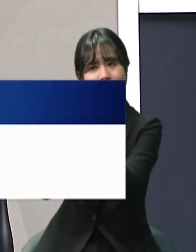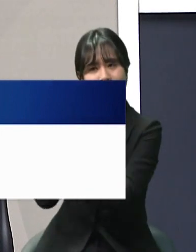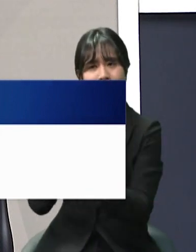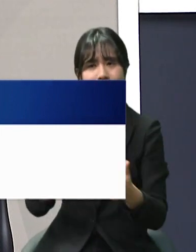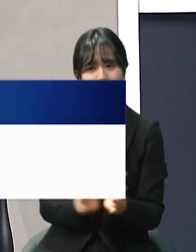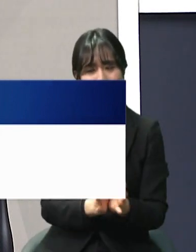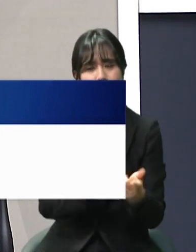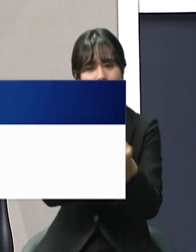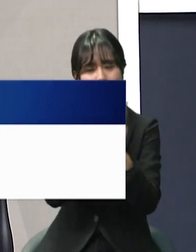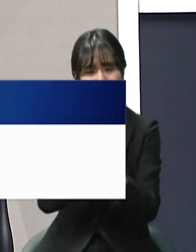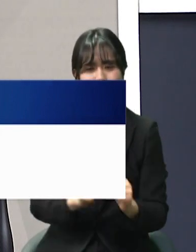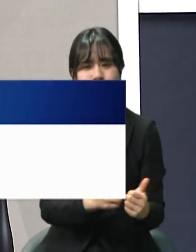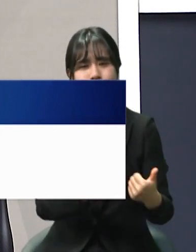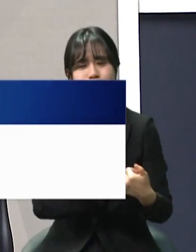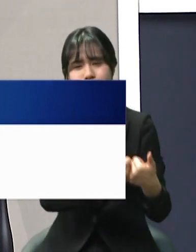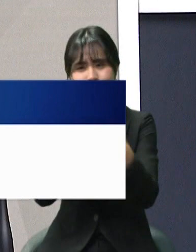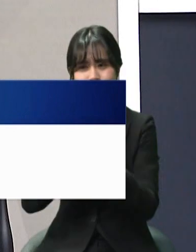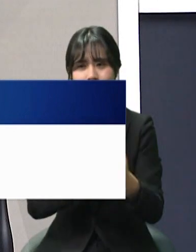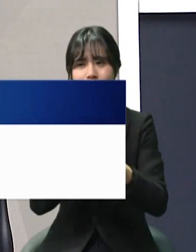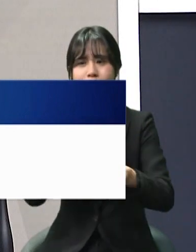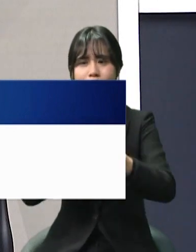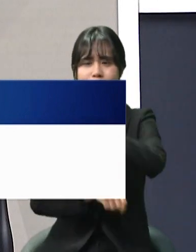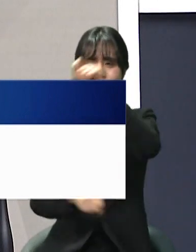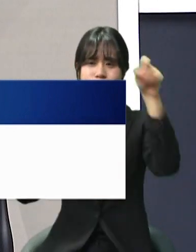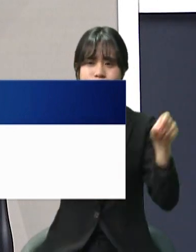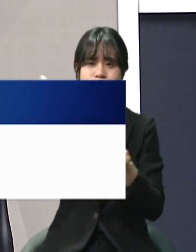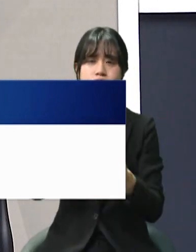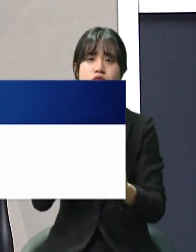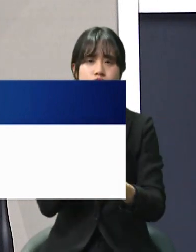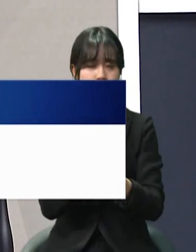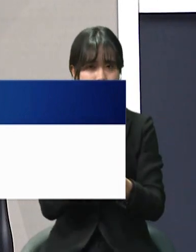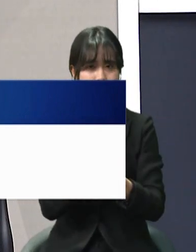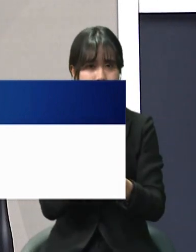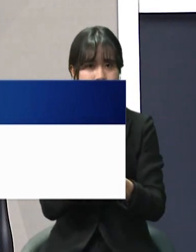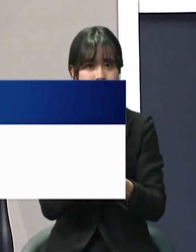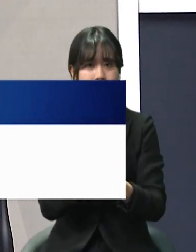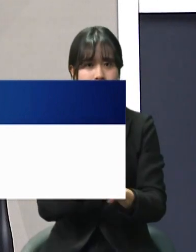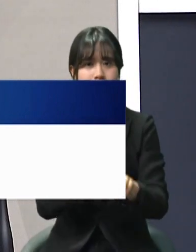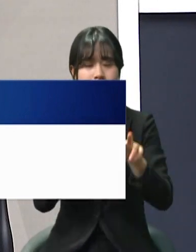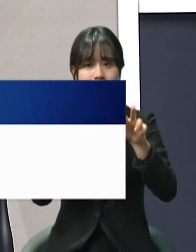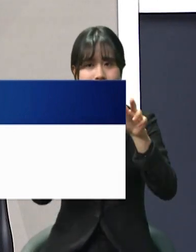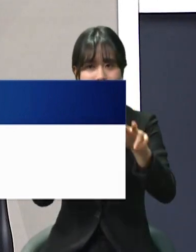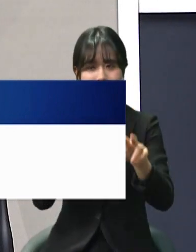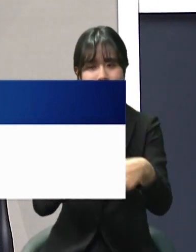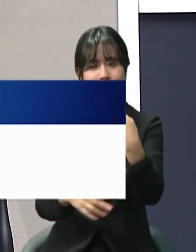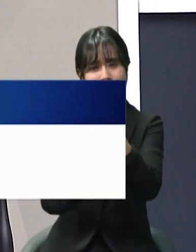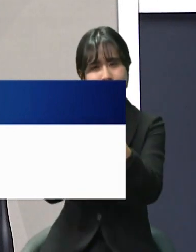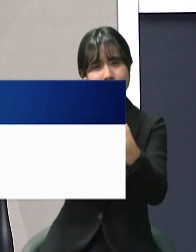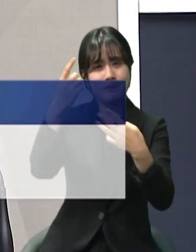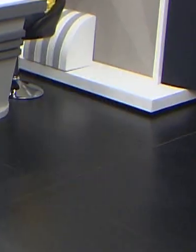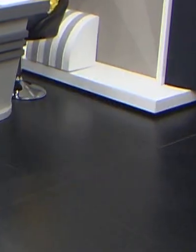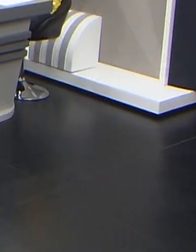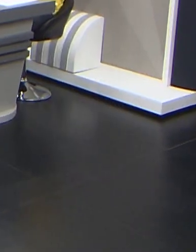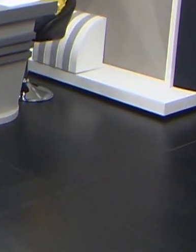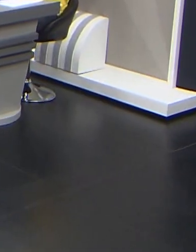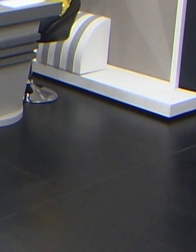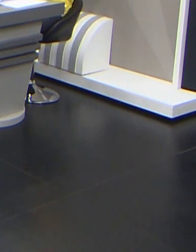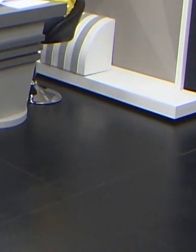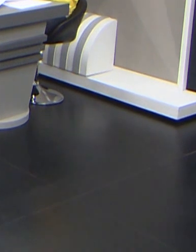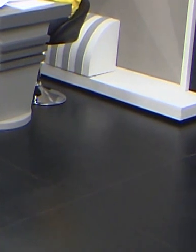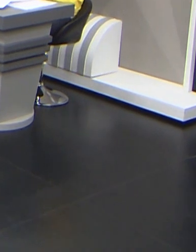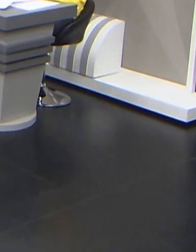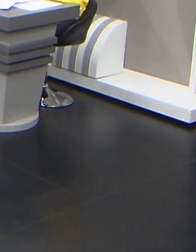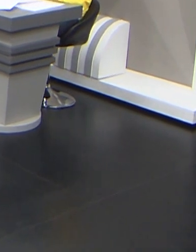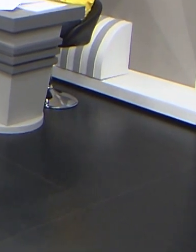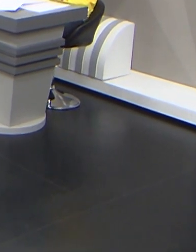노선을 조율하는 데 상당한 시간이 걸리고 있었던 것입니다. 이것을 하나의 대안으로 지금 통합시켜 나가는 성과가 만들어졌습니다.